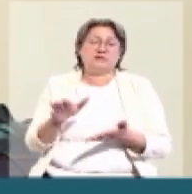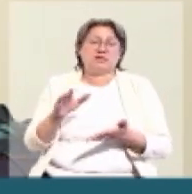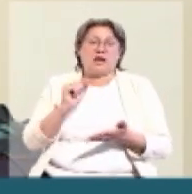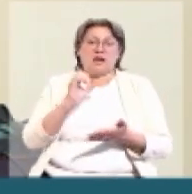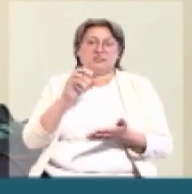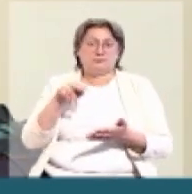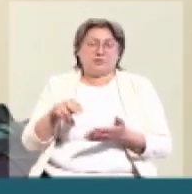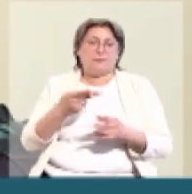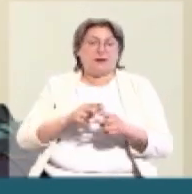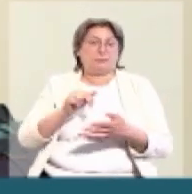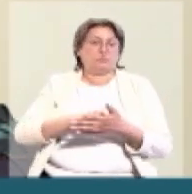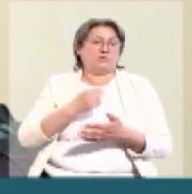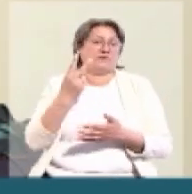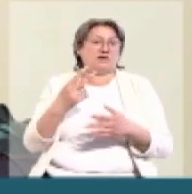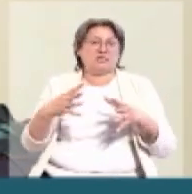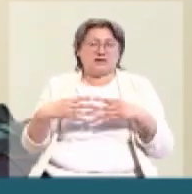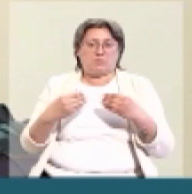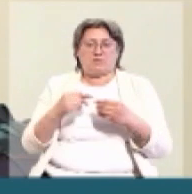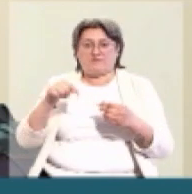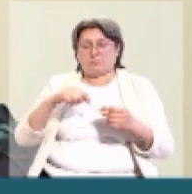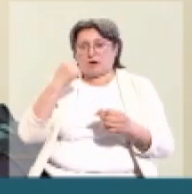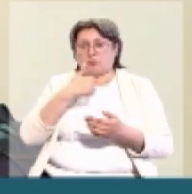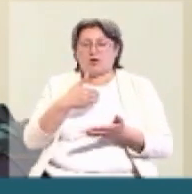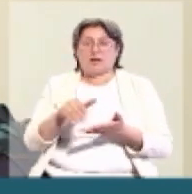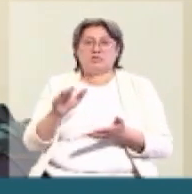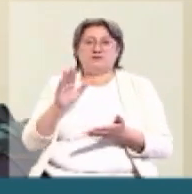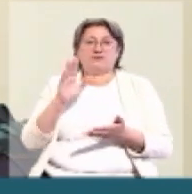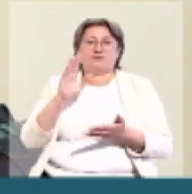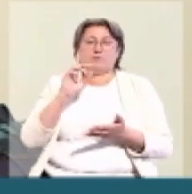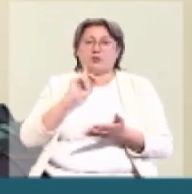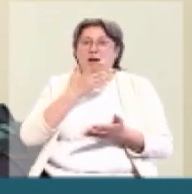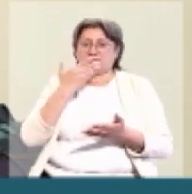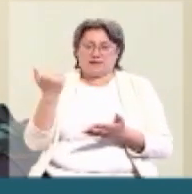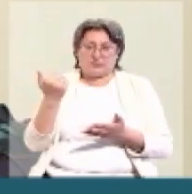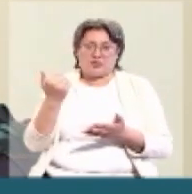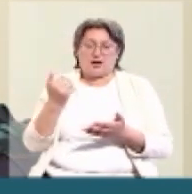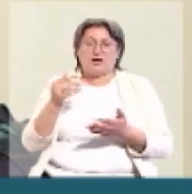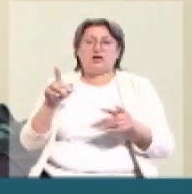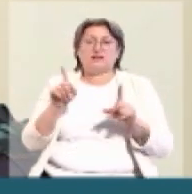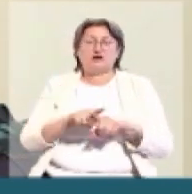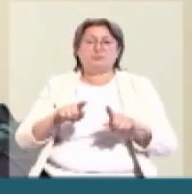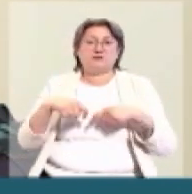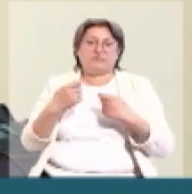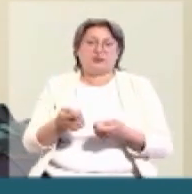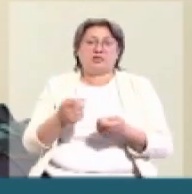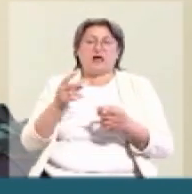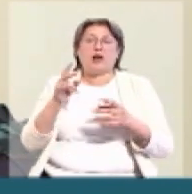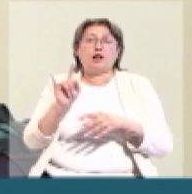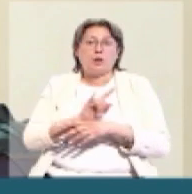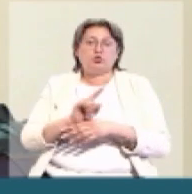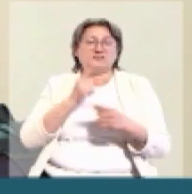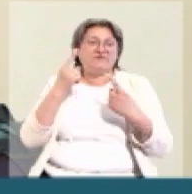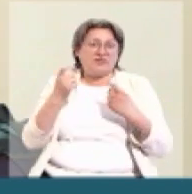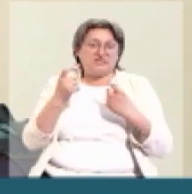назначение СПП этой причине двум семьям в текущем году отказов по указанному основанию нет также При предоставлении недостоверных